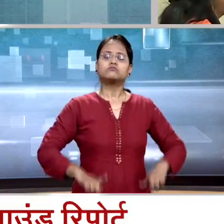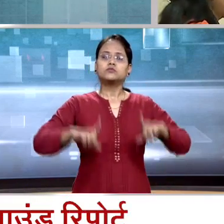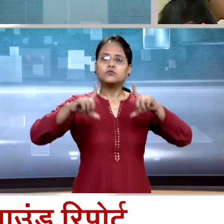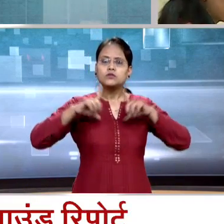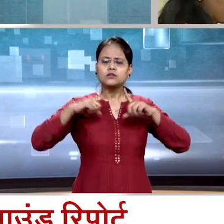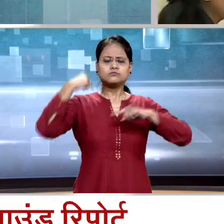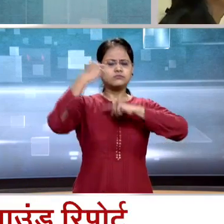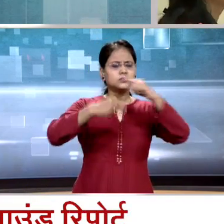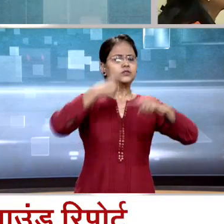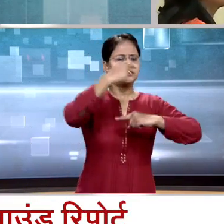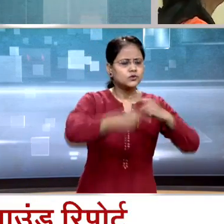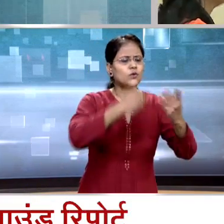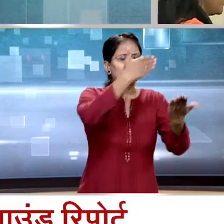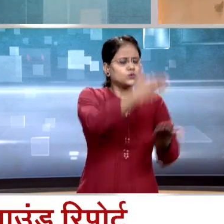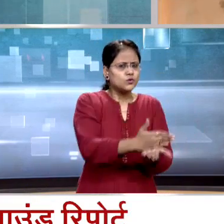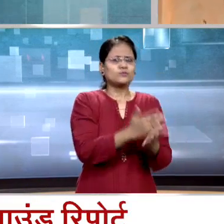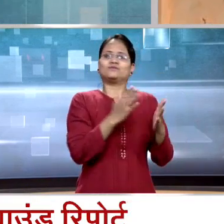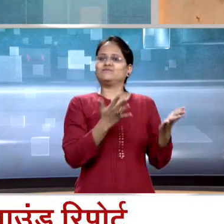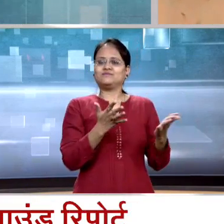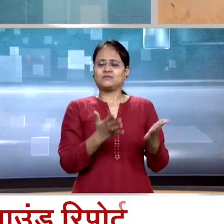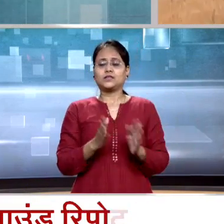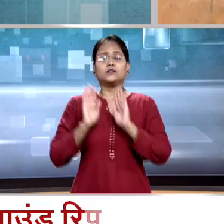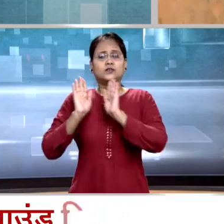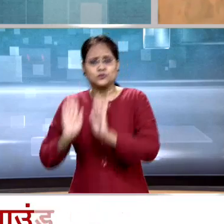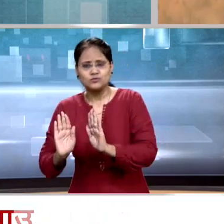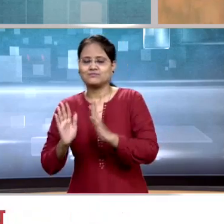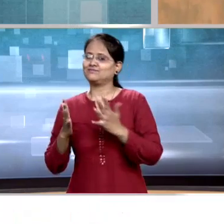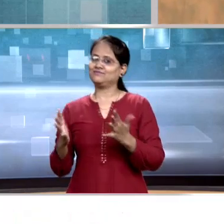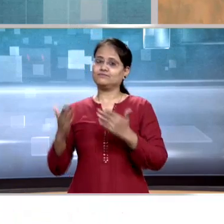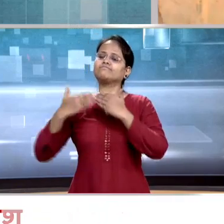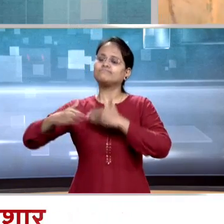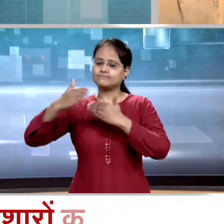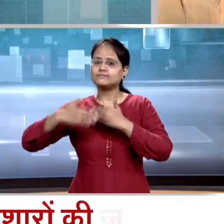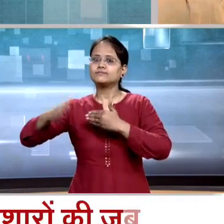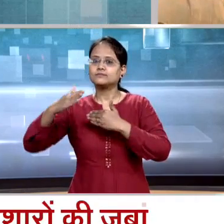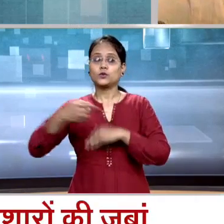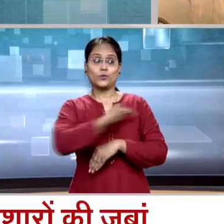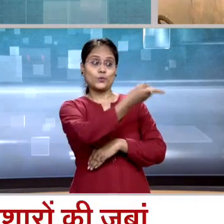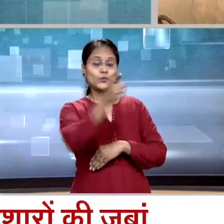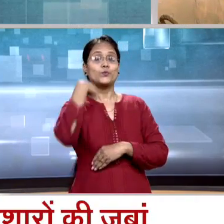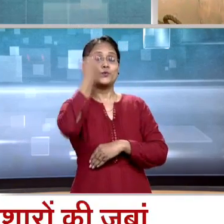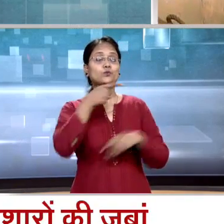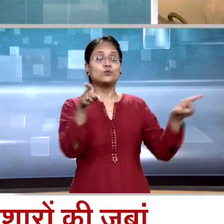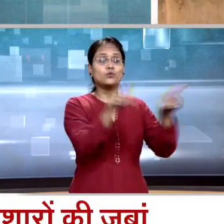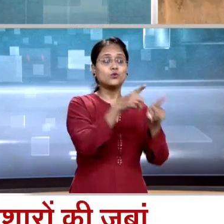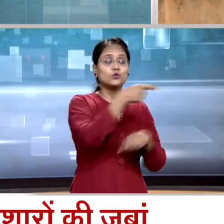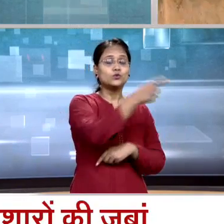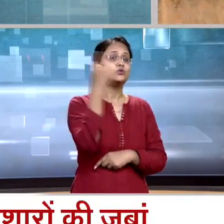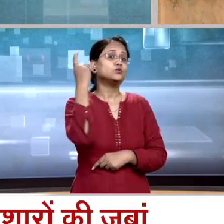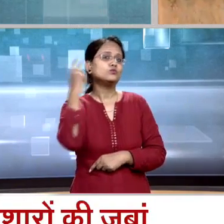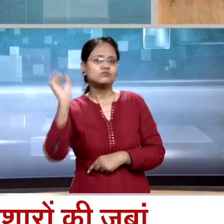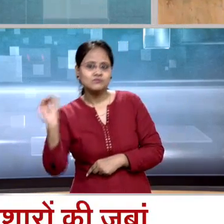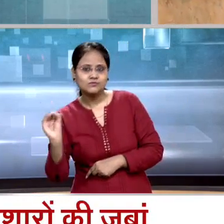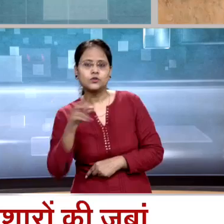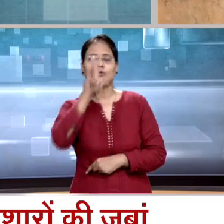के पहिए को कभी रुकने नहीं दिया, कभी थमने नहीं दिया। ये वो लोग हैं जो ना सुन सकते हैं और